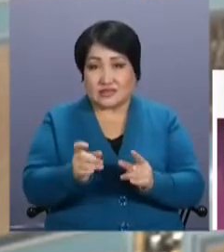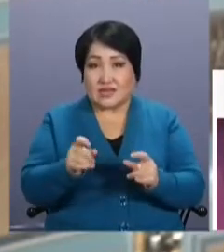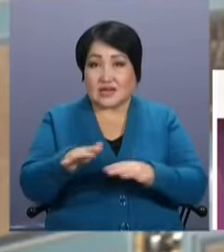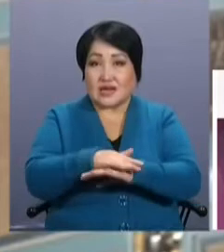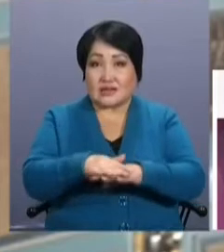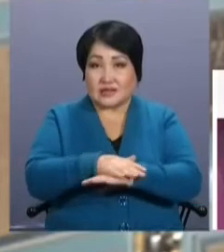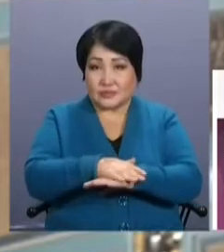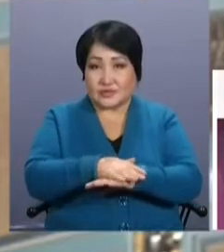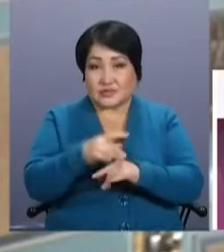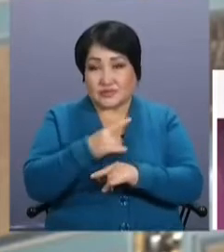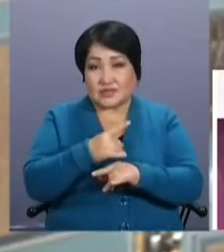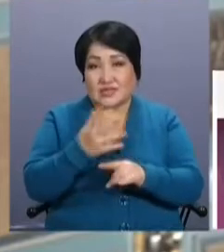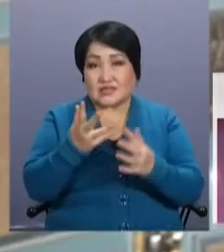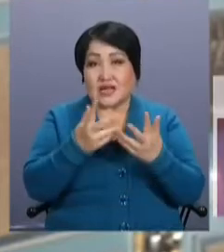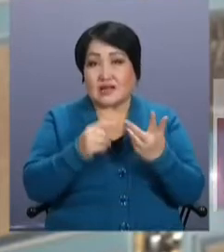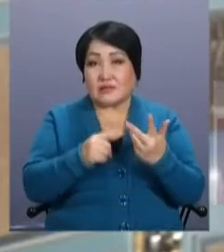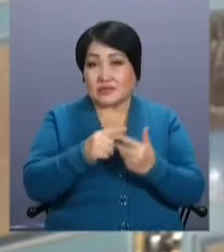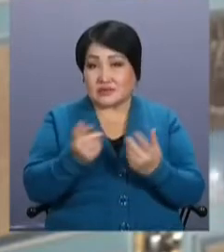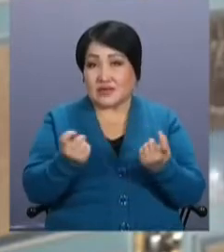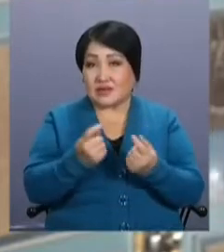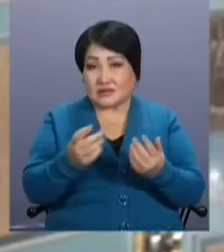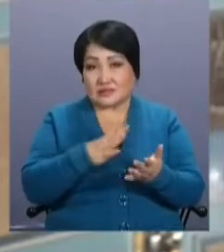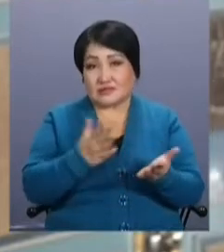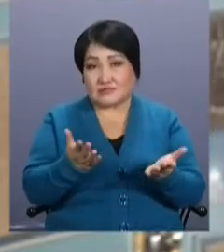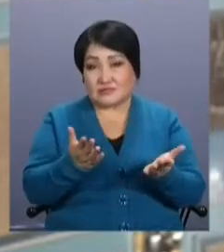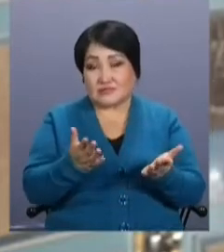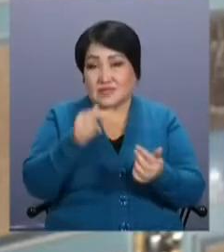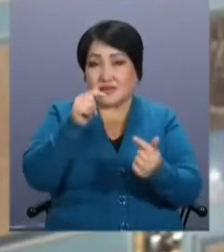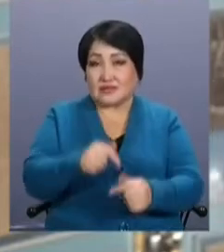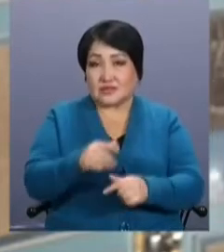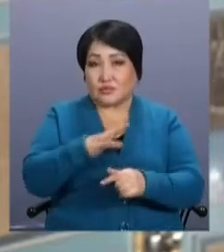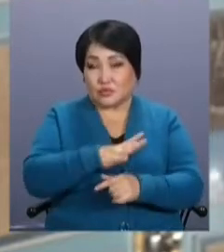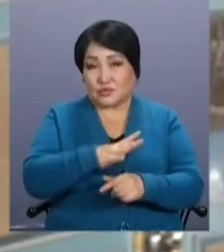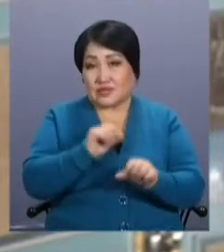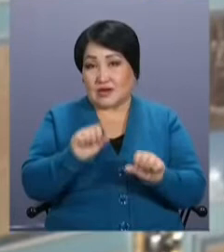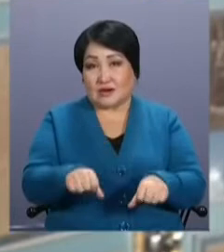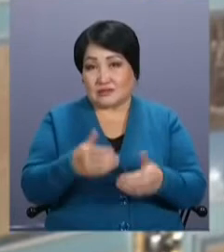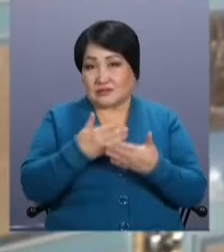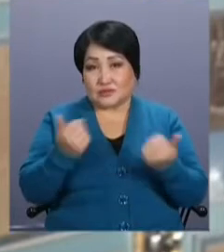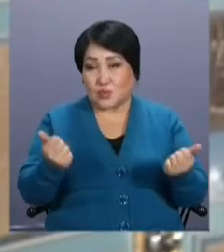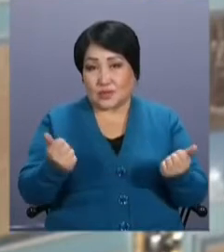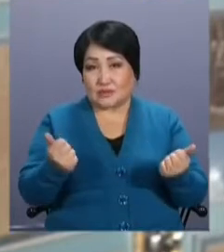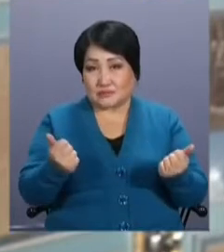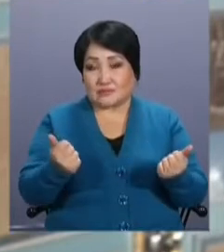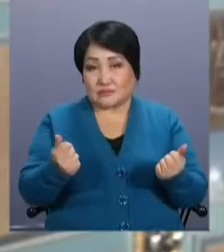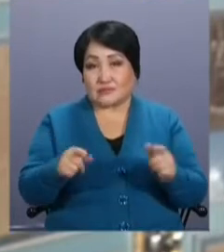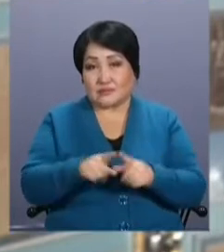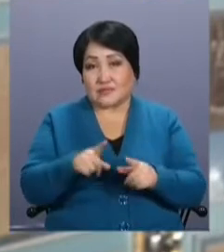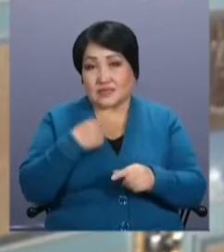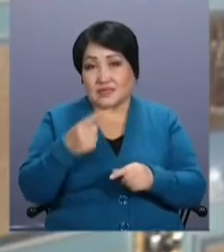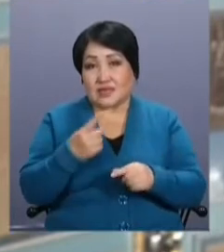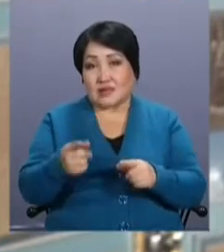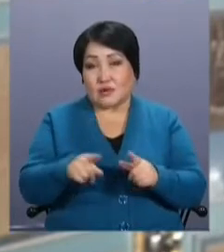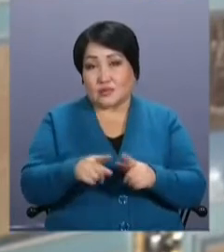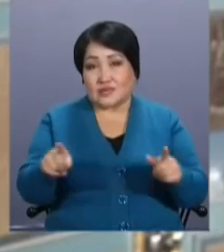санымыз аз дегенім ғой, оған қарсы тұрар қауқар бізде жоқтыңға жоқ былайша айтқанда. Иә, сондықтан осы